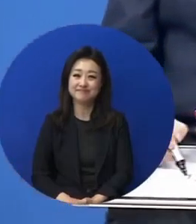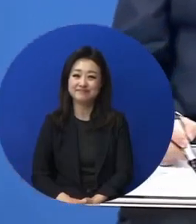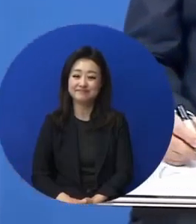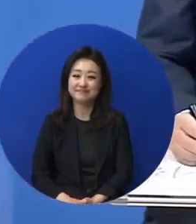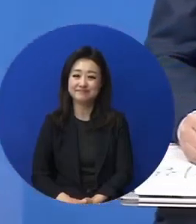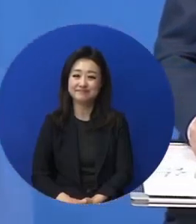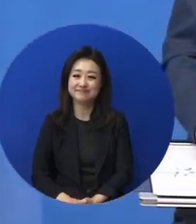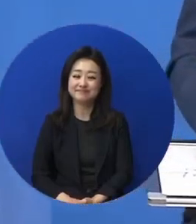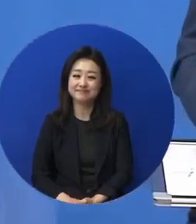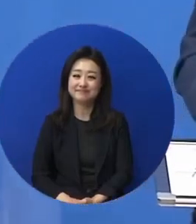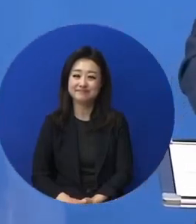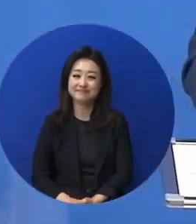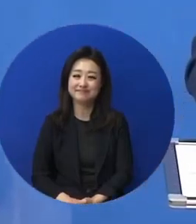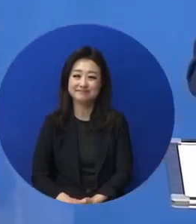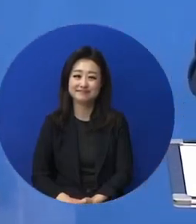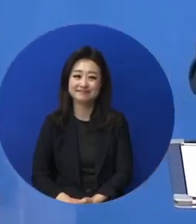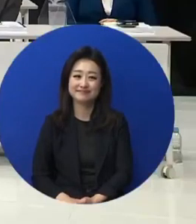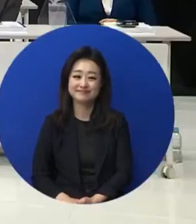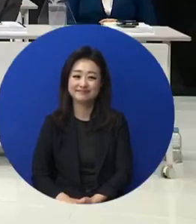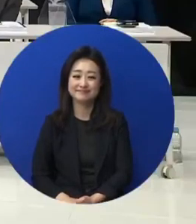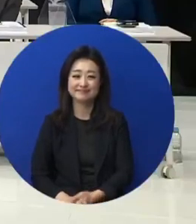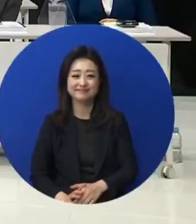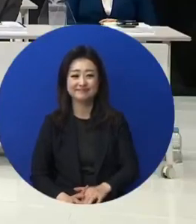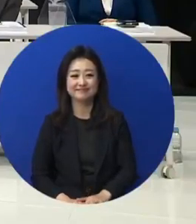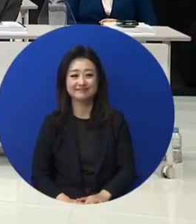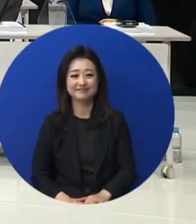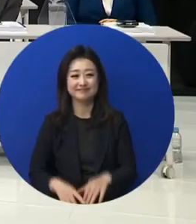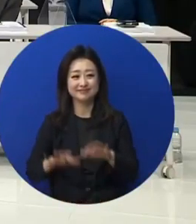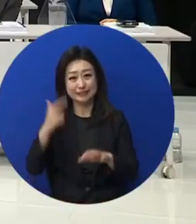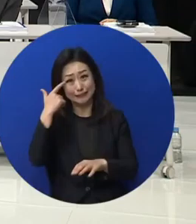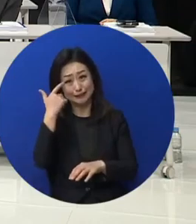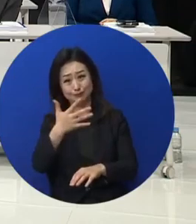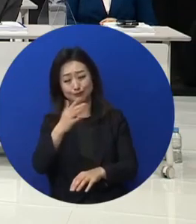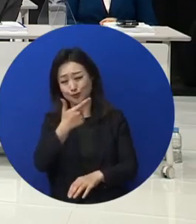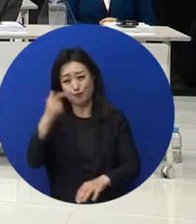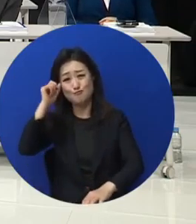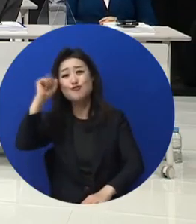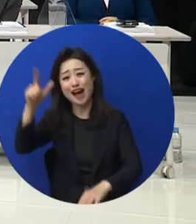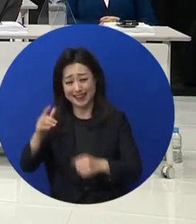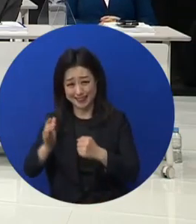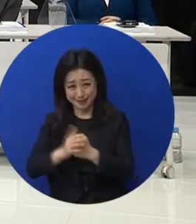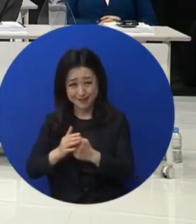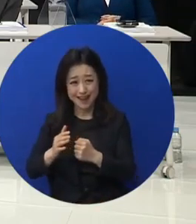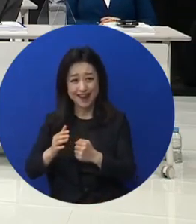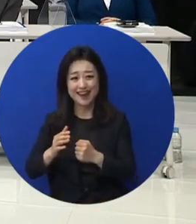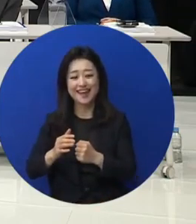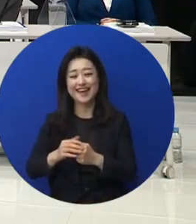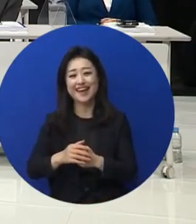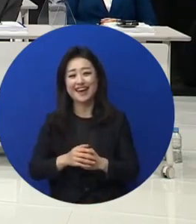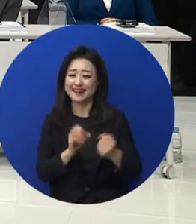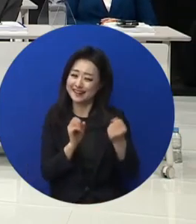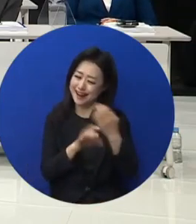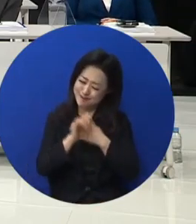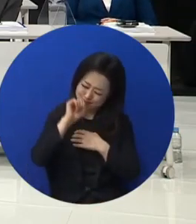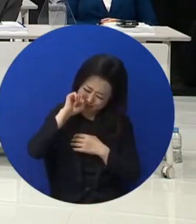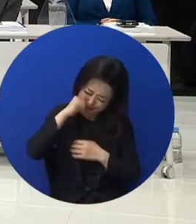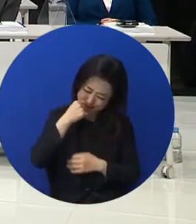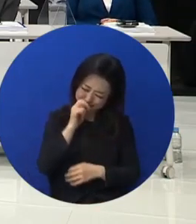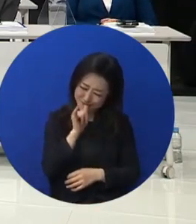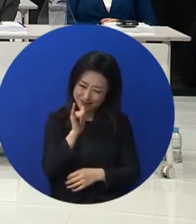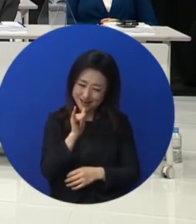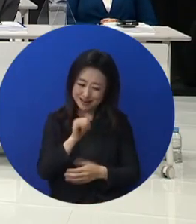가장 공식적인 답은 우문현답이 제일 좋은데 일단은 질문이 너무 멋진 질문이셔서 답하기가 몇 번 지우고